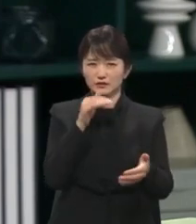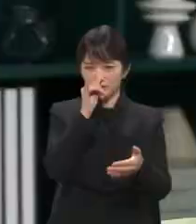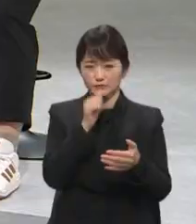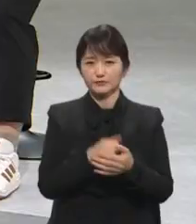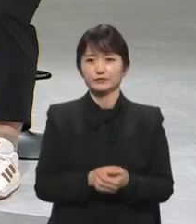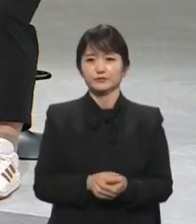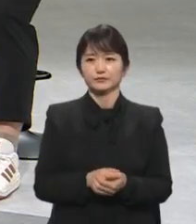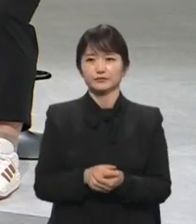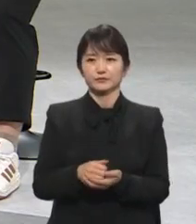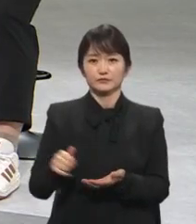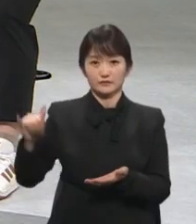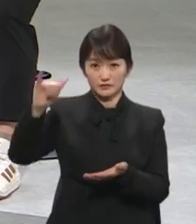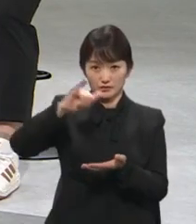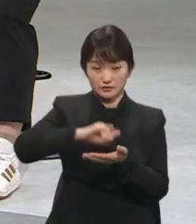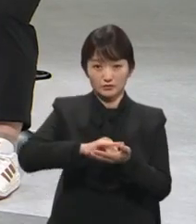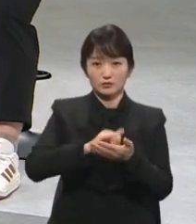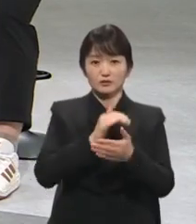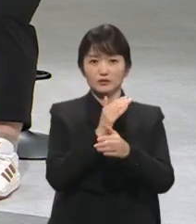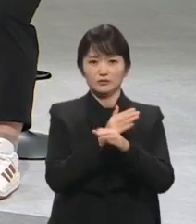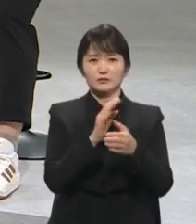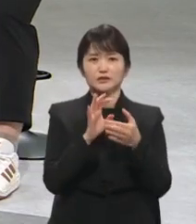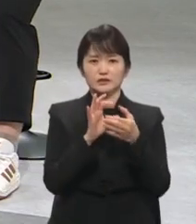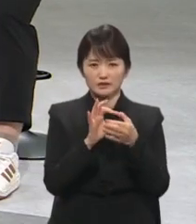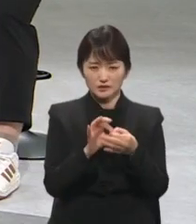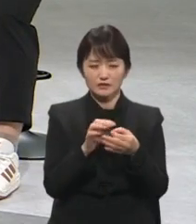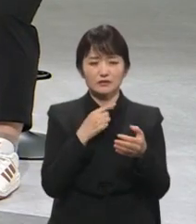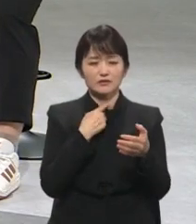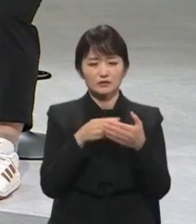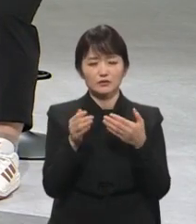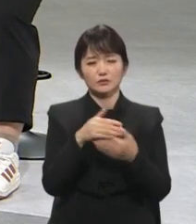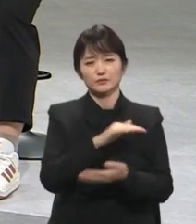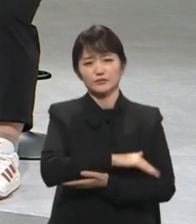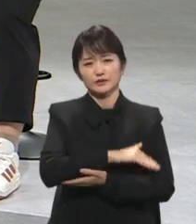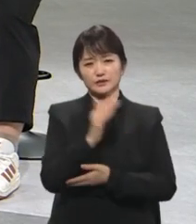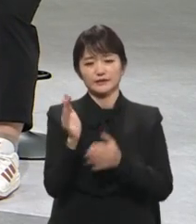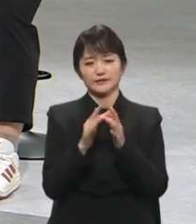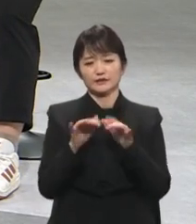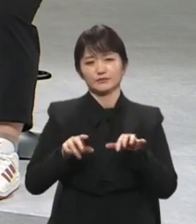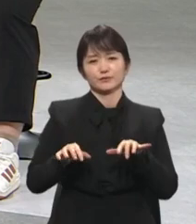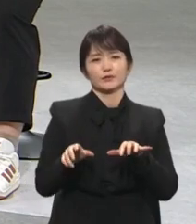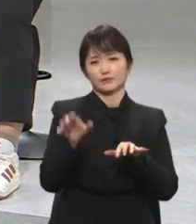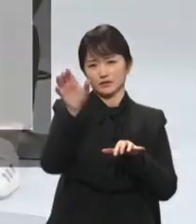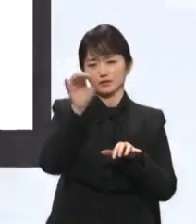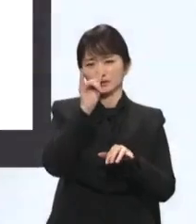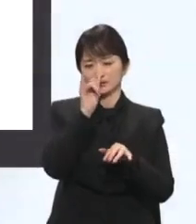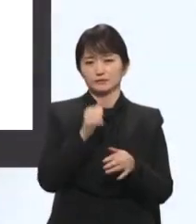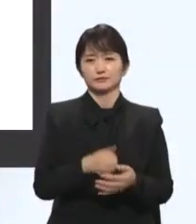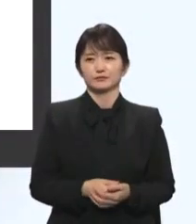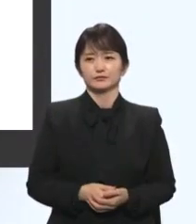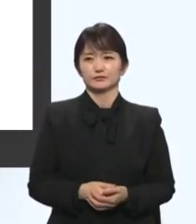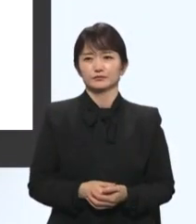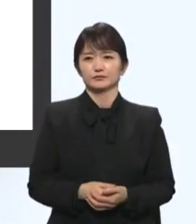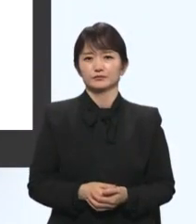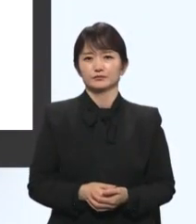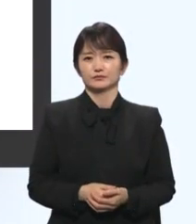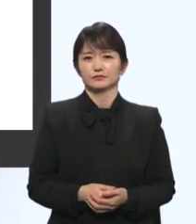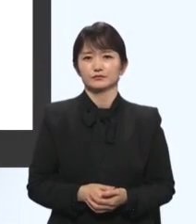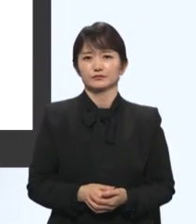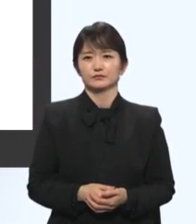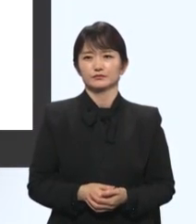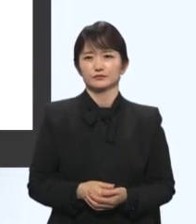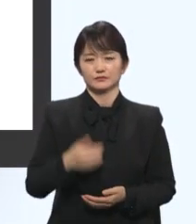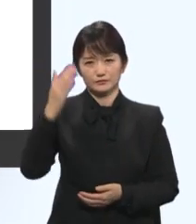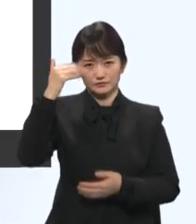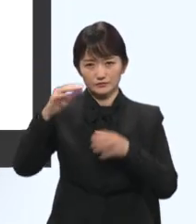것들이 입국 금지에 대한 경험들도 왔다 갔다 하고 있는 상황이라고 합니다 이렇게 올라오는군요네 그렇습니다 뭐 실제로 보시면은 뭐